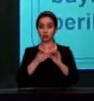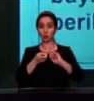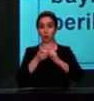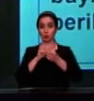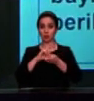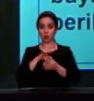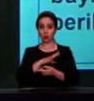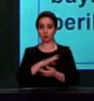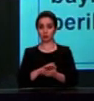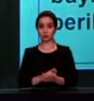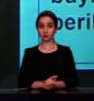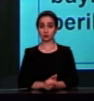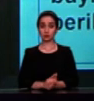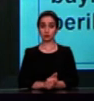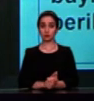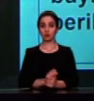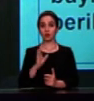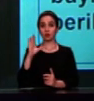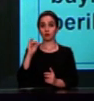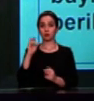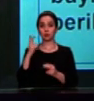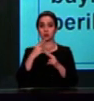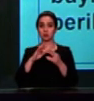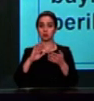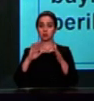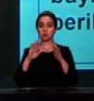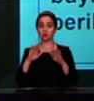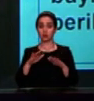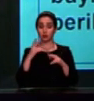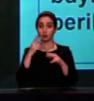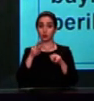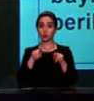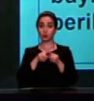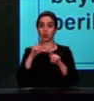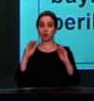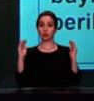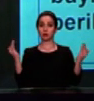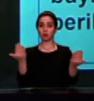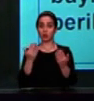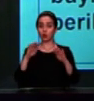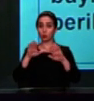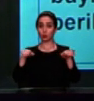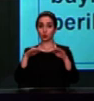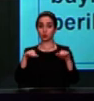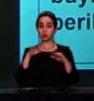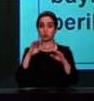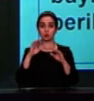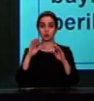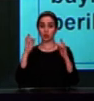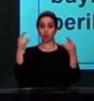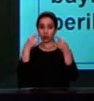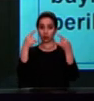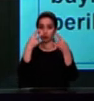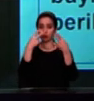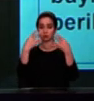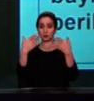sahifaga rasm joylashtirilganda uning atrofi bo'sh joy bo'lmasligi, ya'ni ekranda bu rasmga matn yoki boshqa rasm